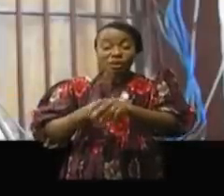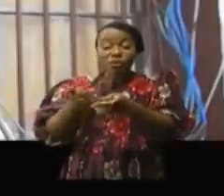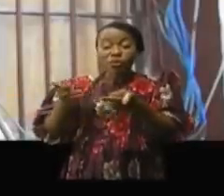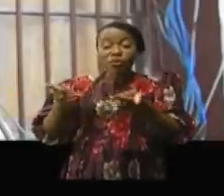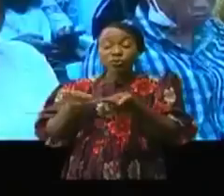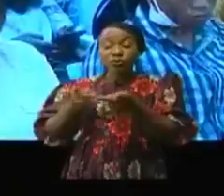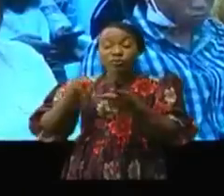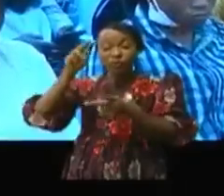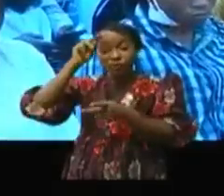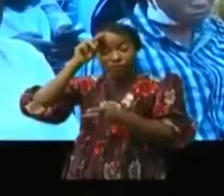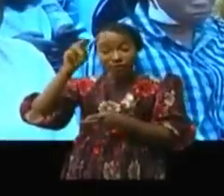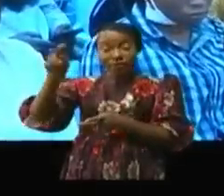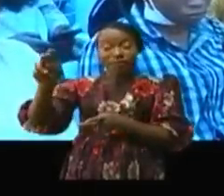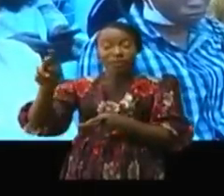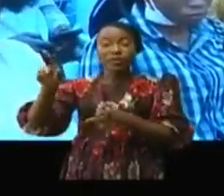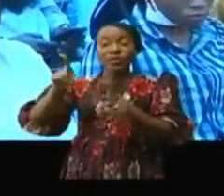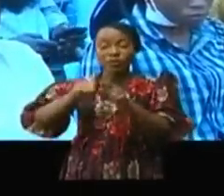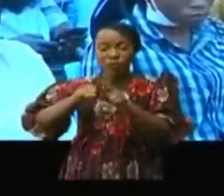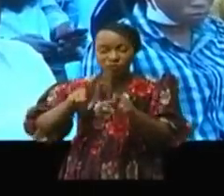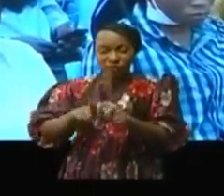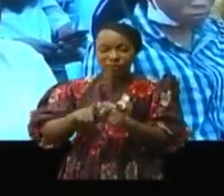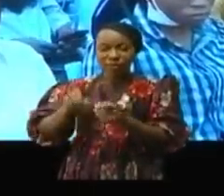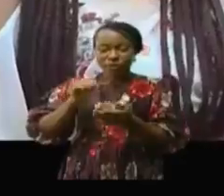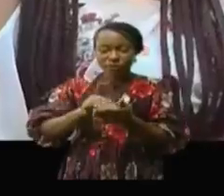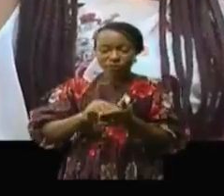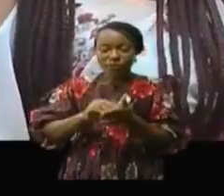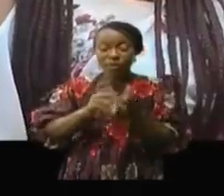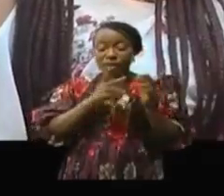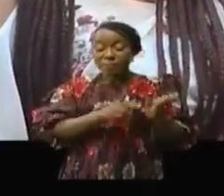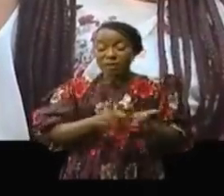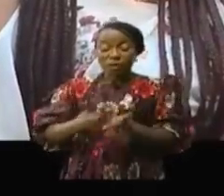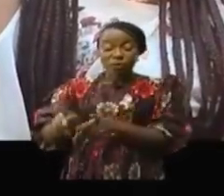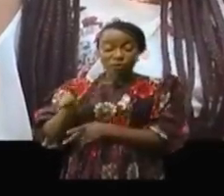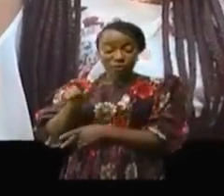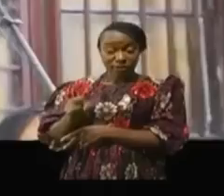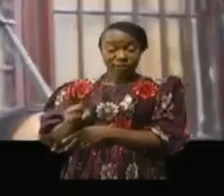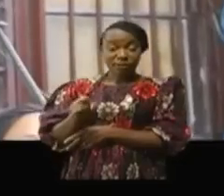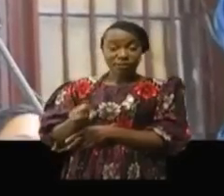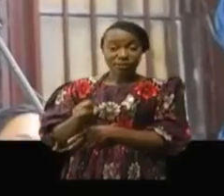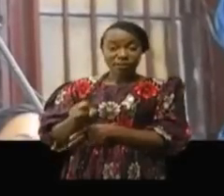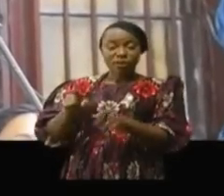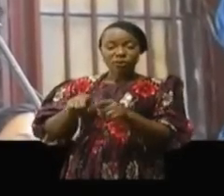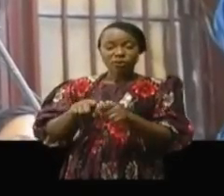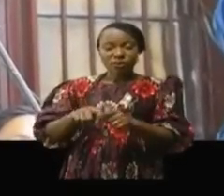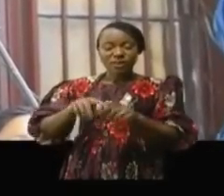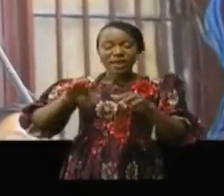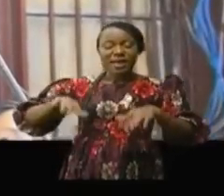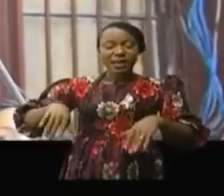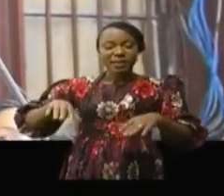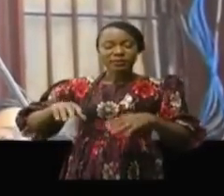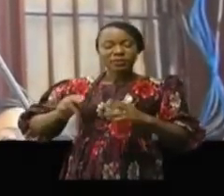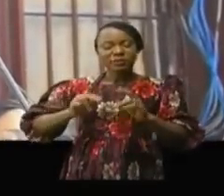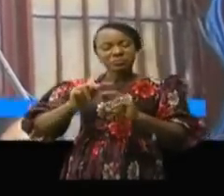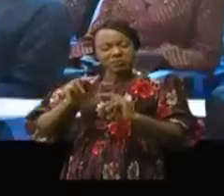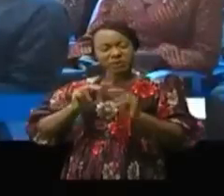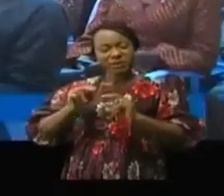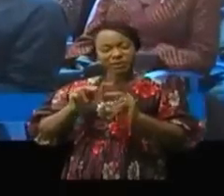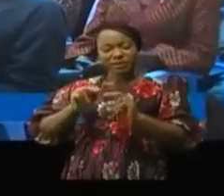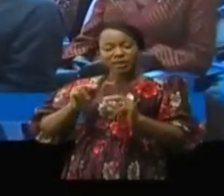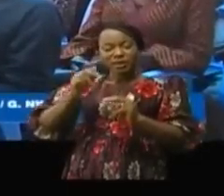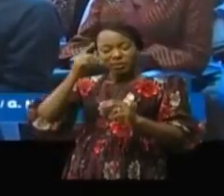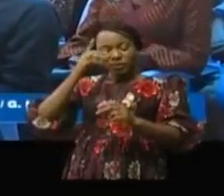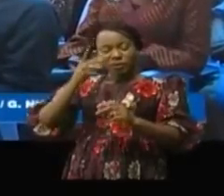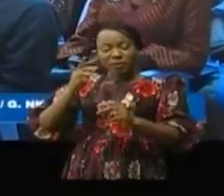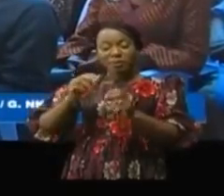soutenue par Charles, particulièrement en cette période académique et d'allègement progressif des mesures barrières.